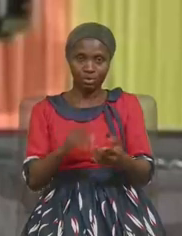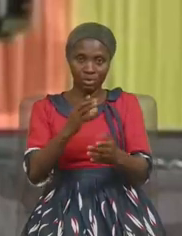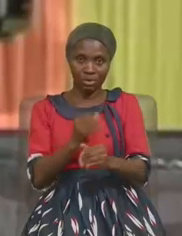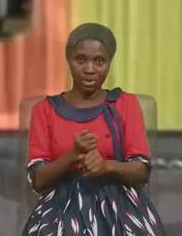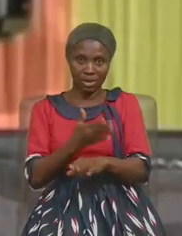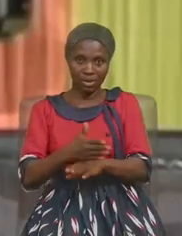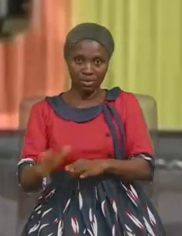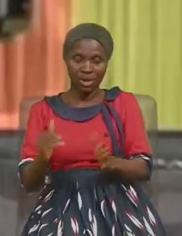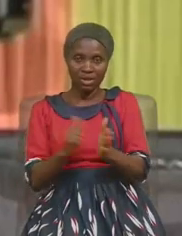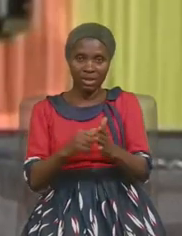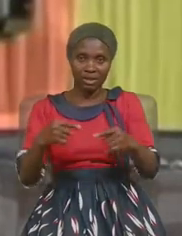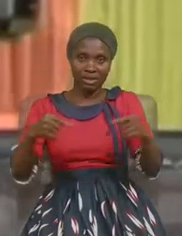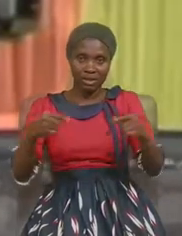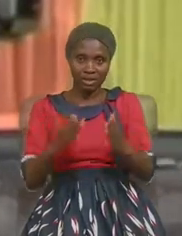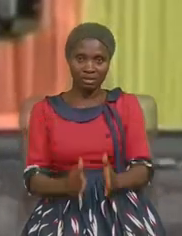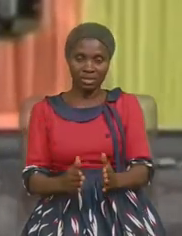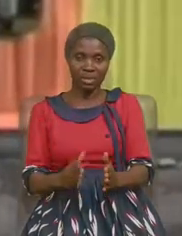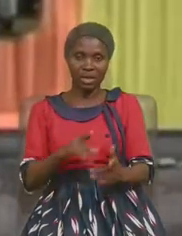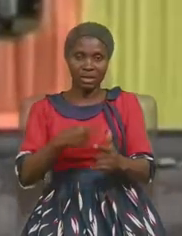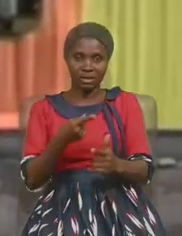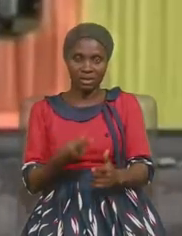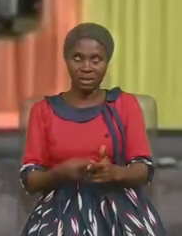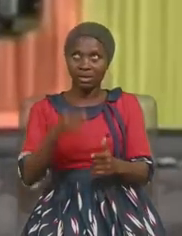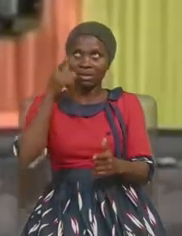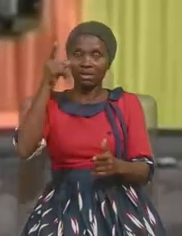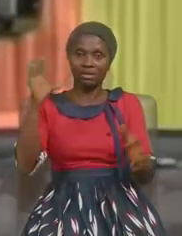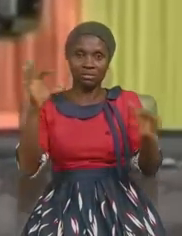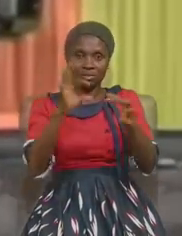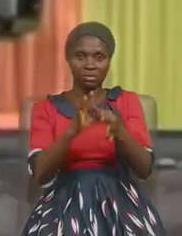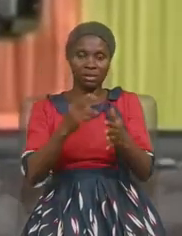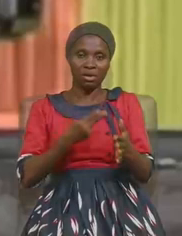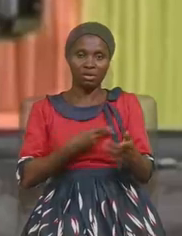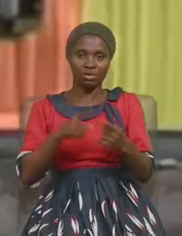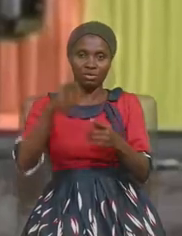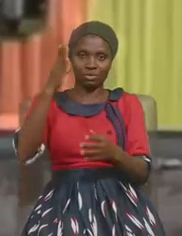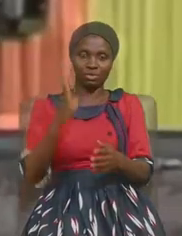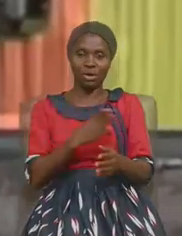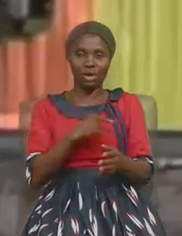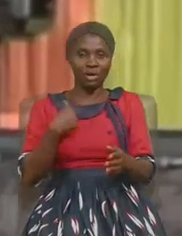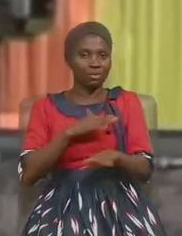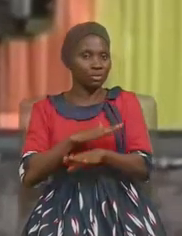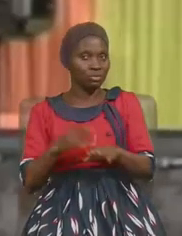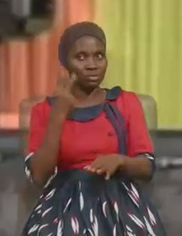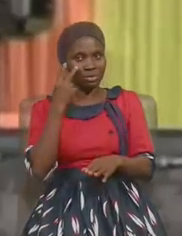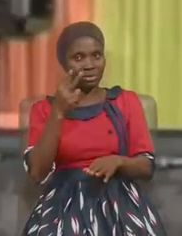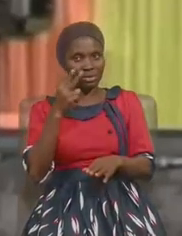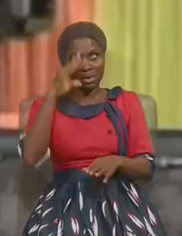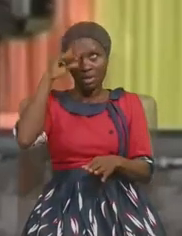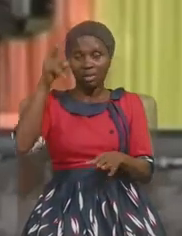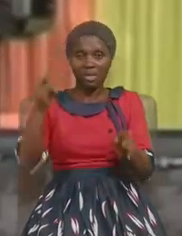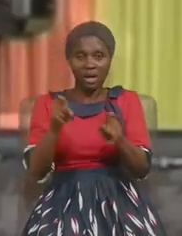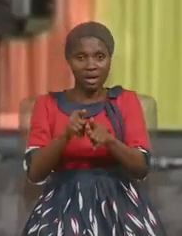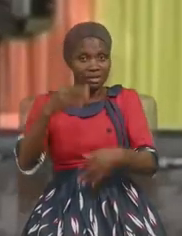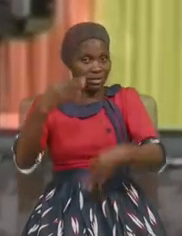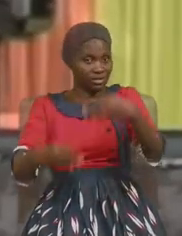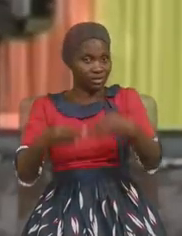l'inimitié et il nous réconcilie à Dieu. Et vous ne le voyez plus comme juge, vous